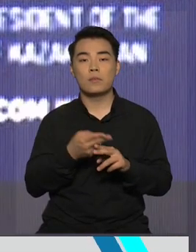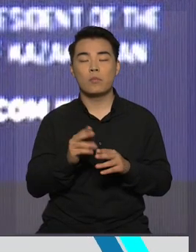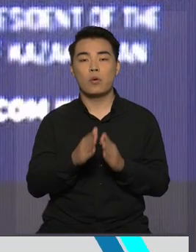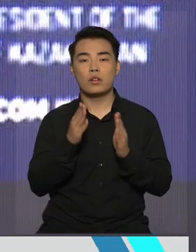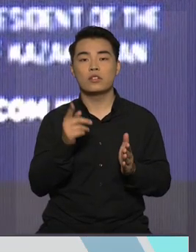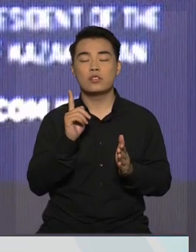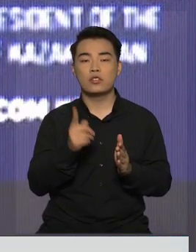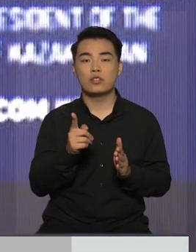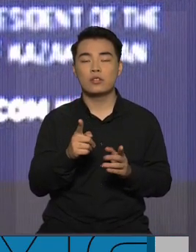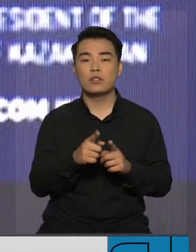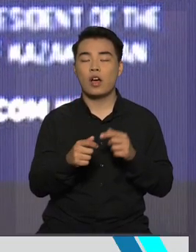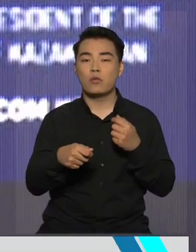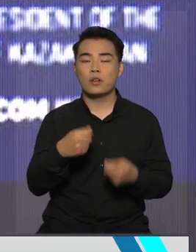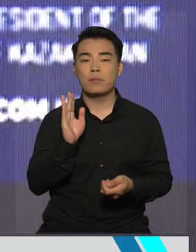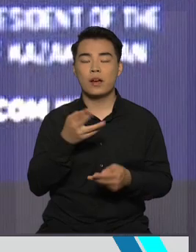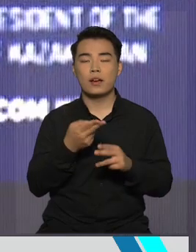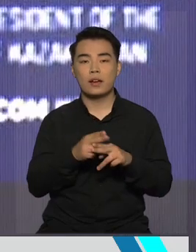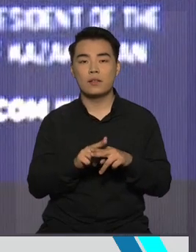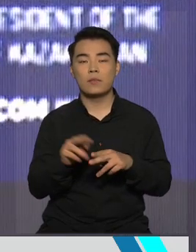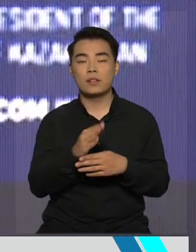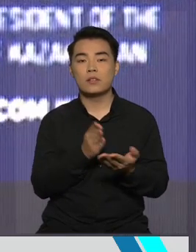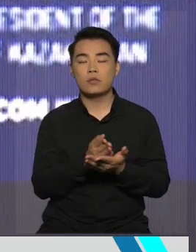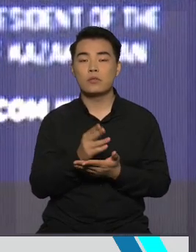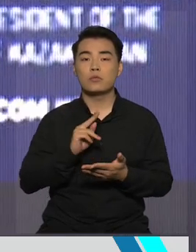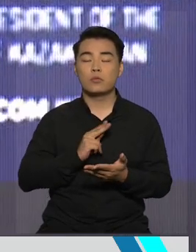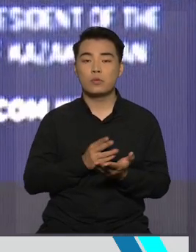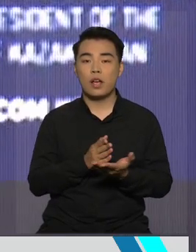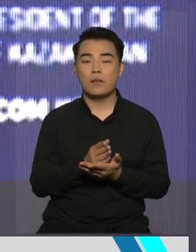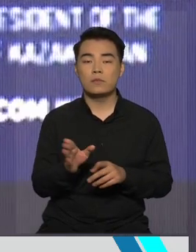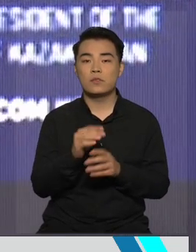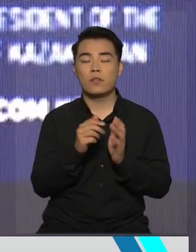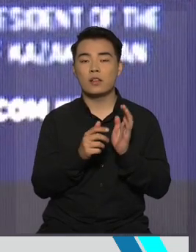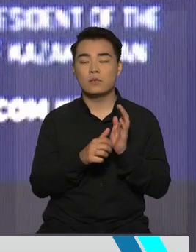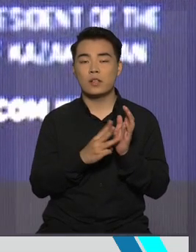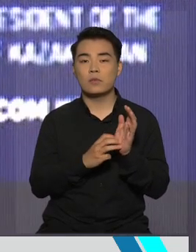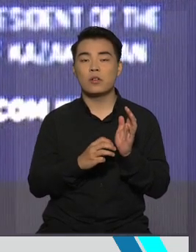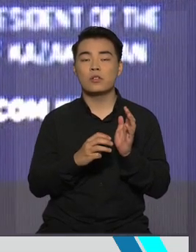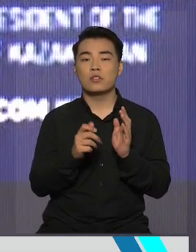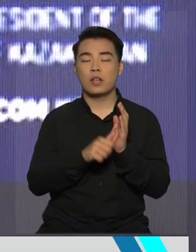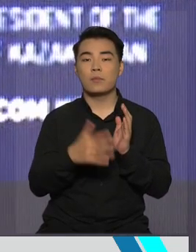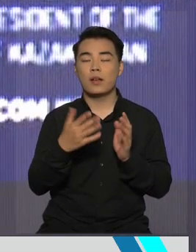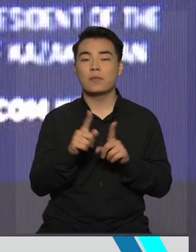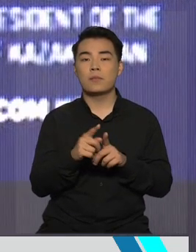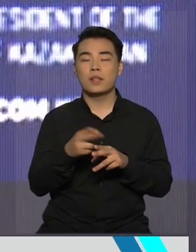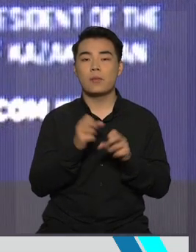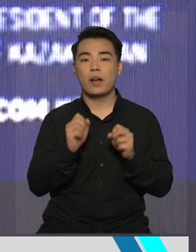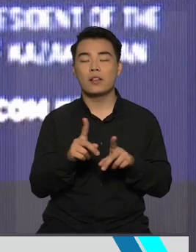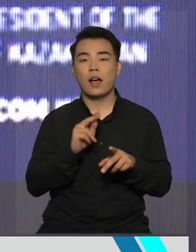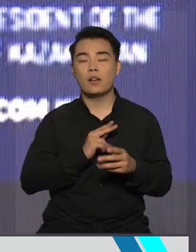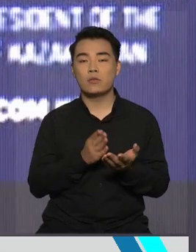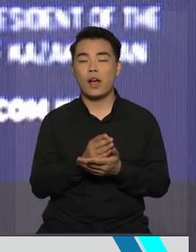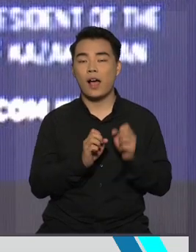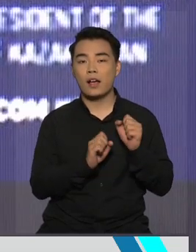более 1000 нарушений. Из них в сфере труда 865, по безопасности и охране труда